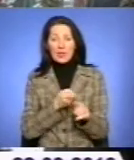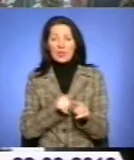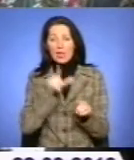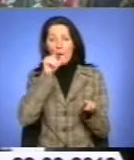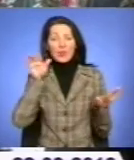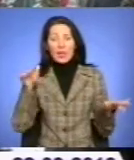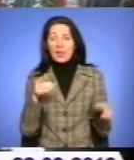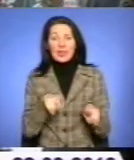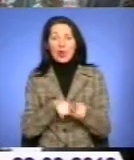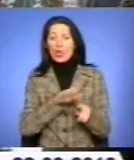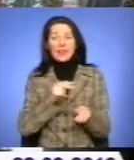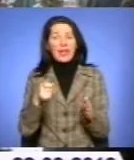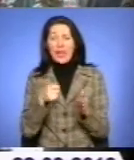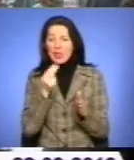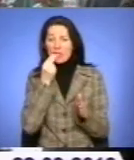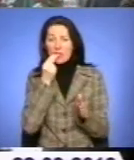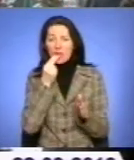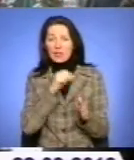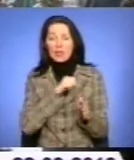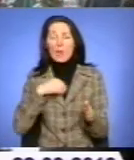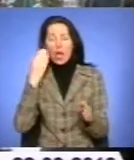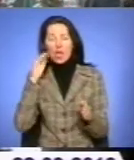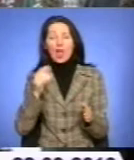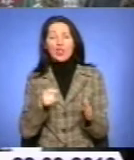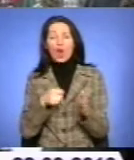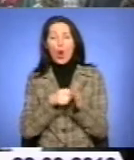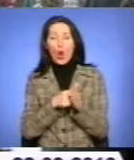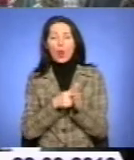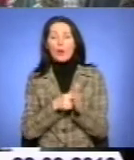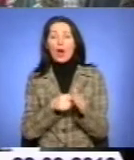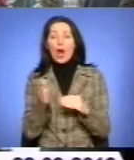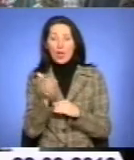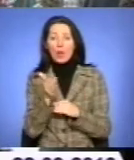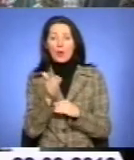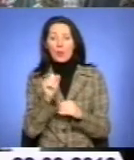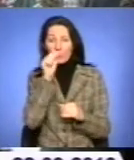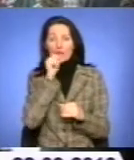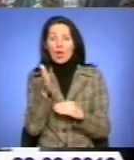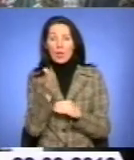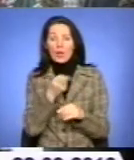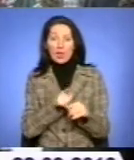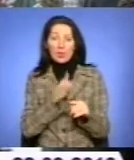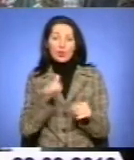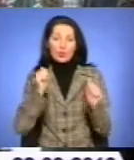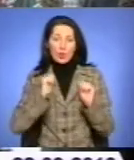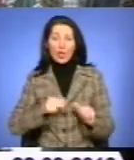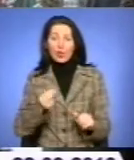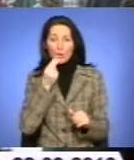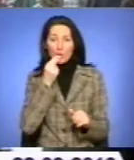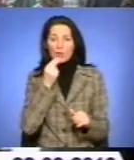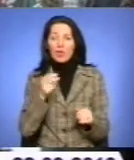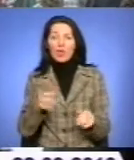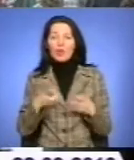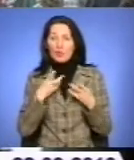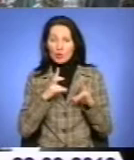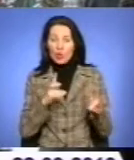таких продуктів не їдять. Звичайно, найкращий для них корм – це заморожена риба, яку вони всі будуть спокійно споживати і шкоди це їм